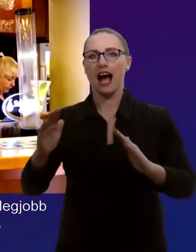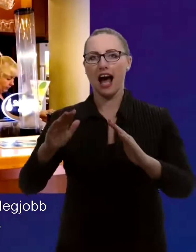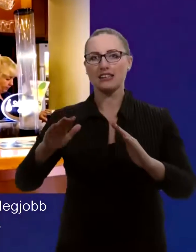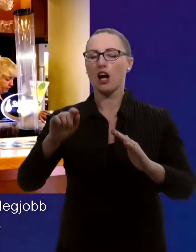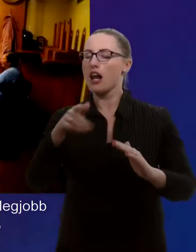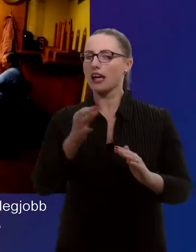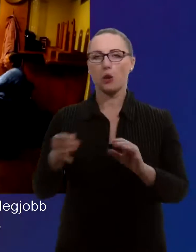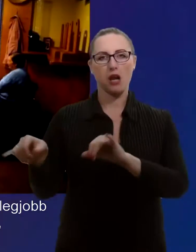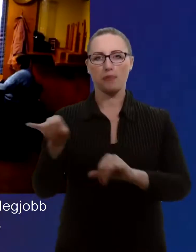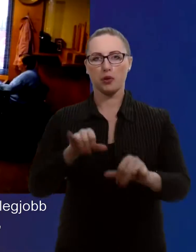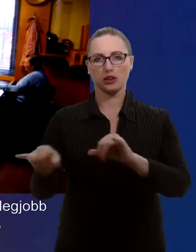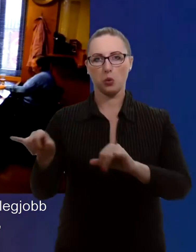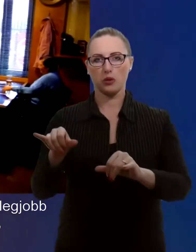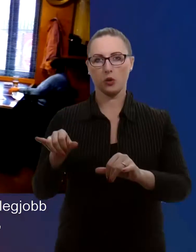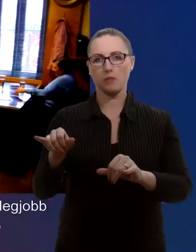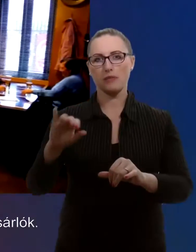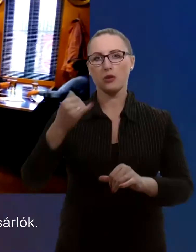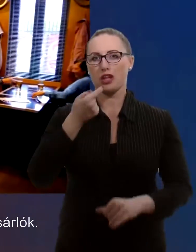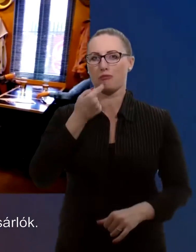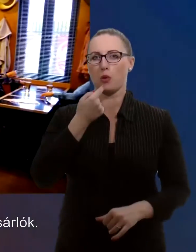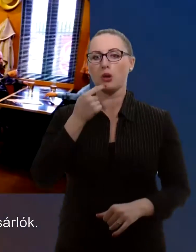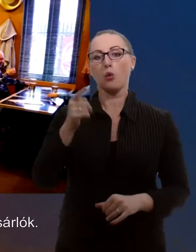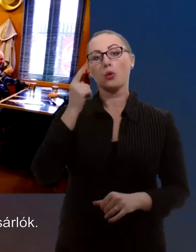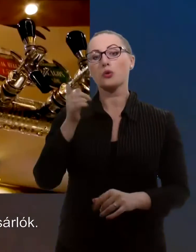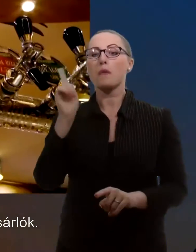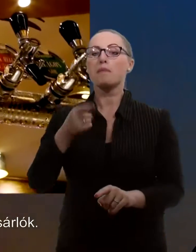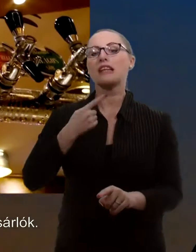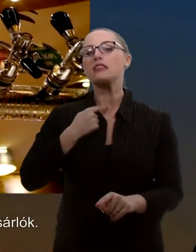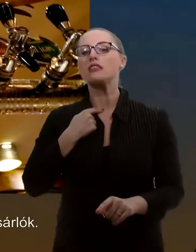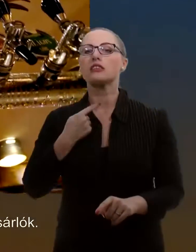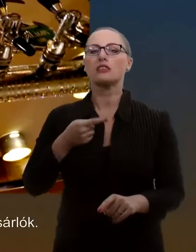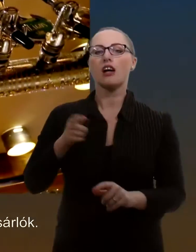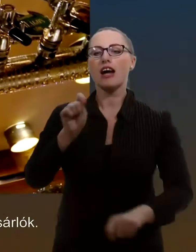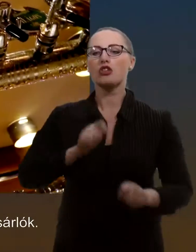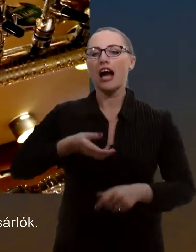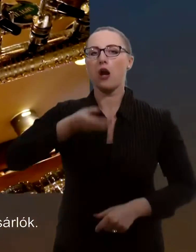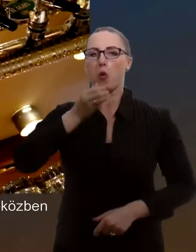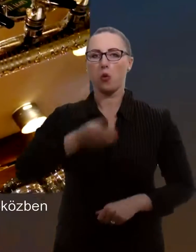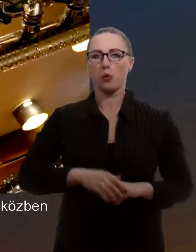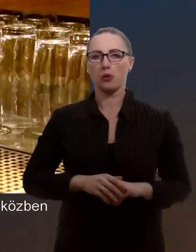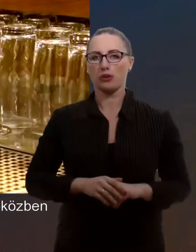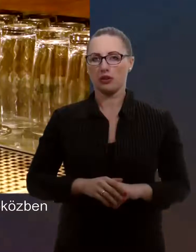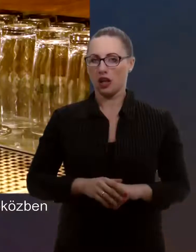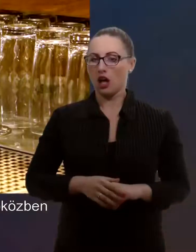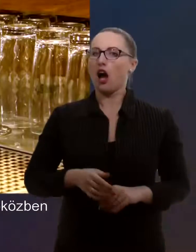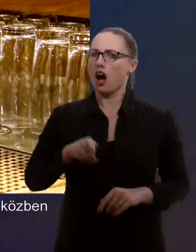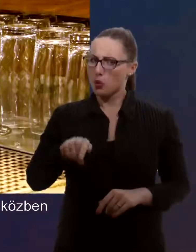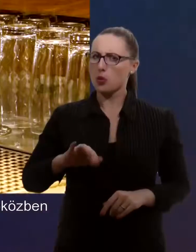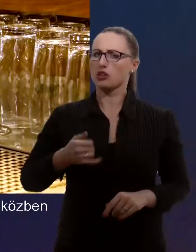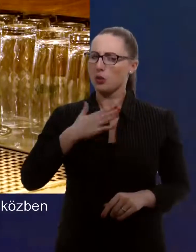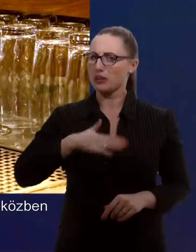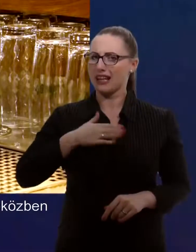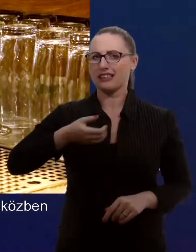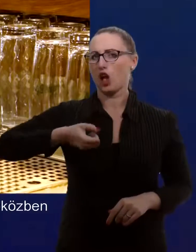legjobb laboratórium, ahogyan József fogalmaz, onnan tudja, hogy mit innának szívesen a vásárlók. A sört egyébként ő is nagyon